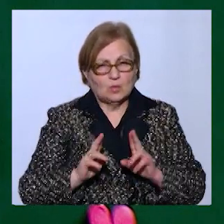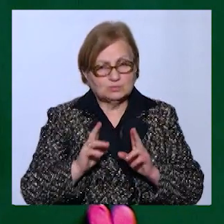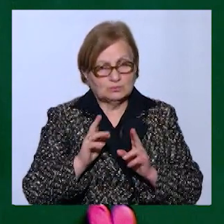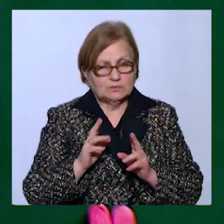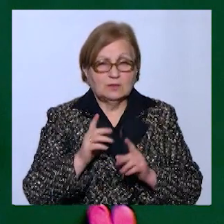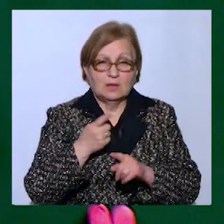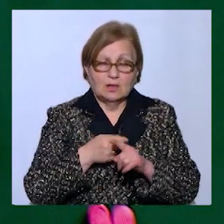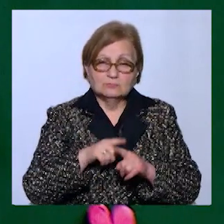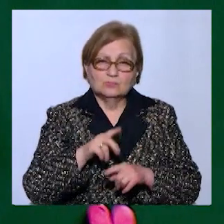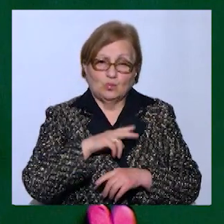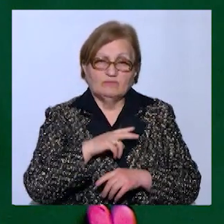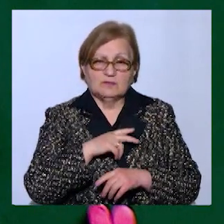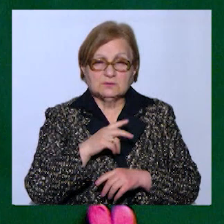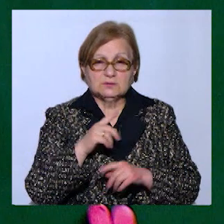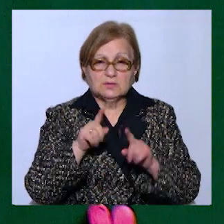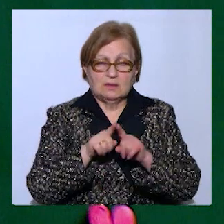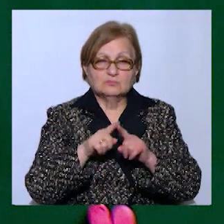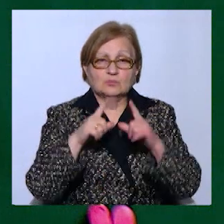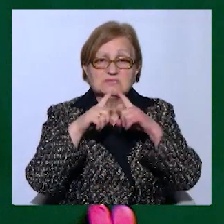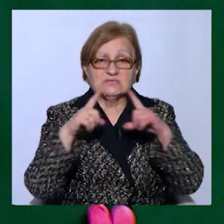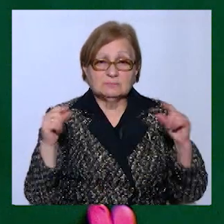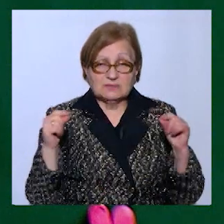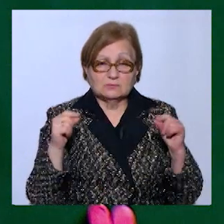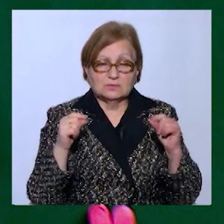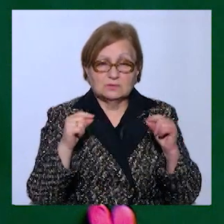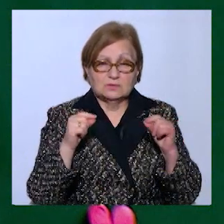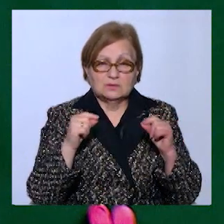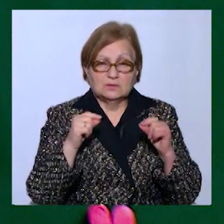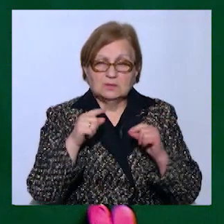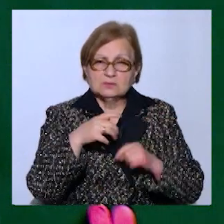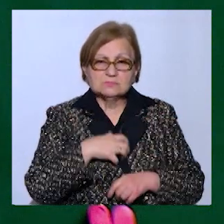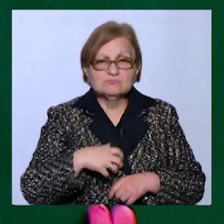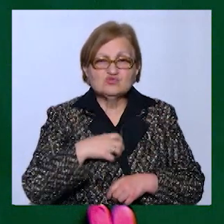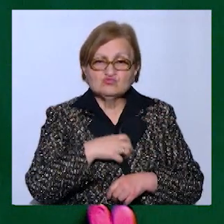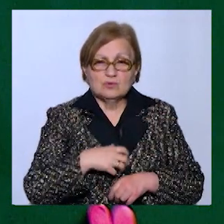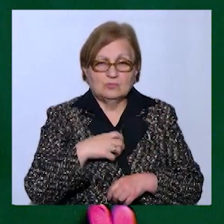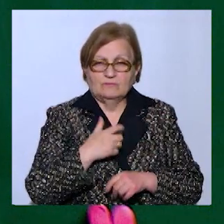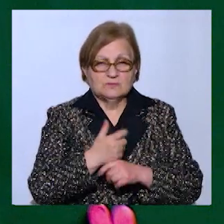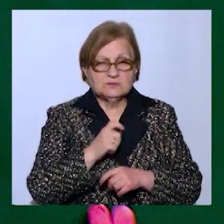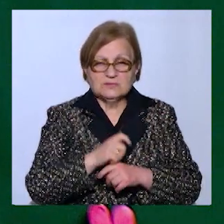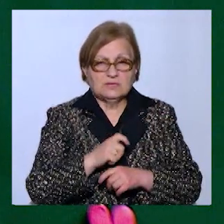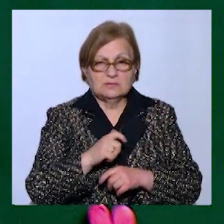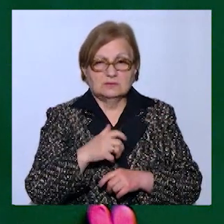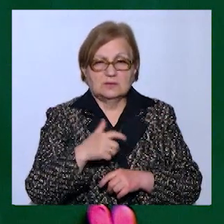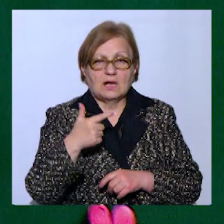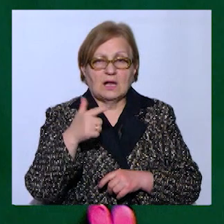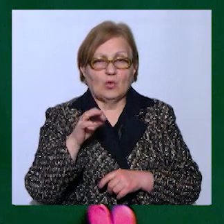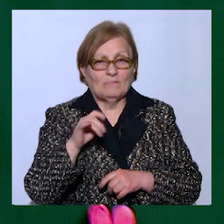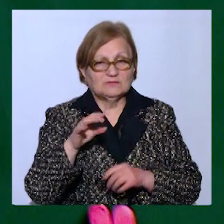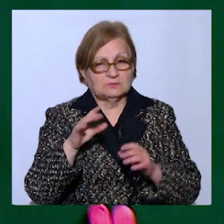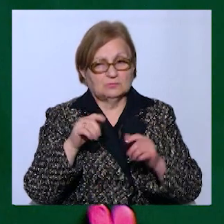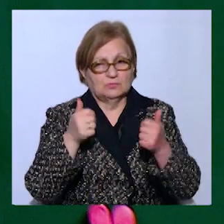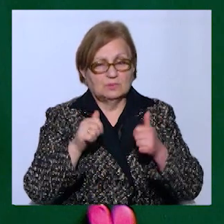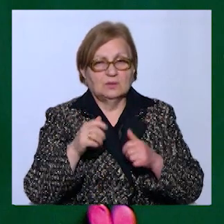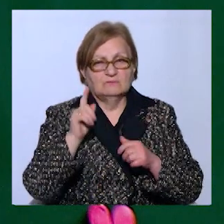და ამიტომ სამკუთხედებიც, რა თქმა უნდა, უმნიშვნელოვანესი ფიგურა გეომეტრიული. ჩვენ ვიცნობთ სამკუთხედს, ჩვენ